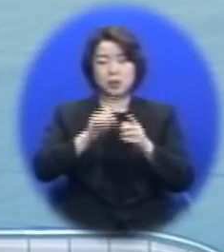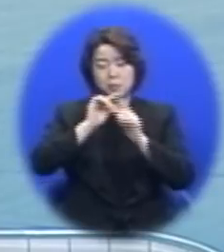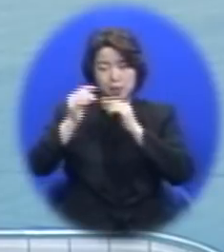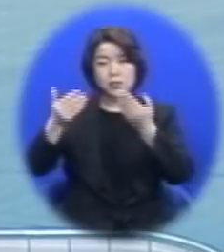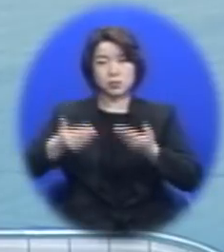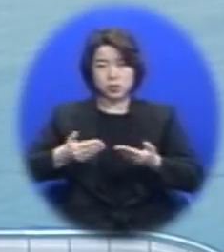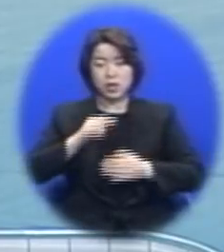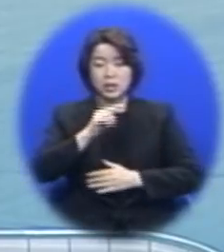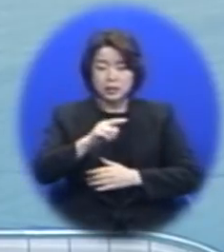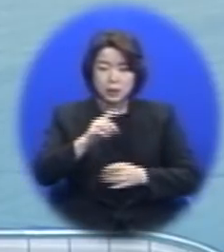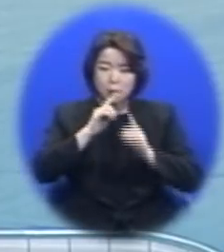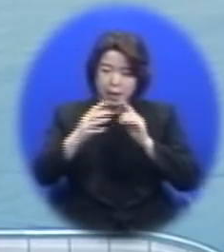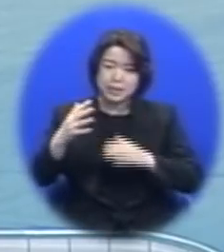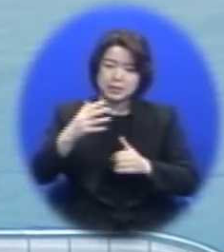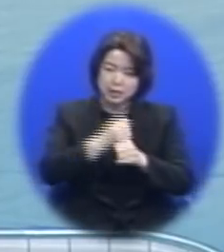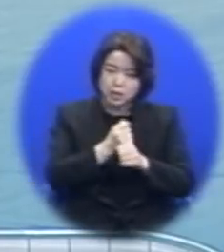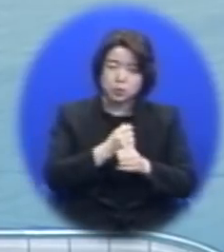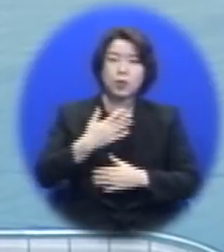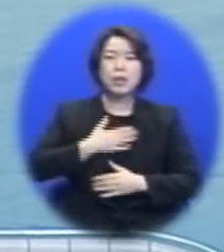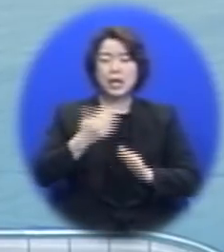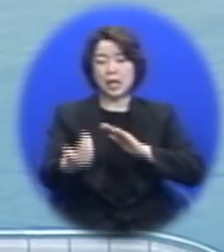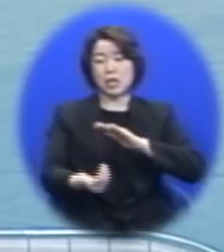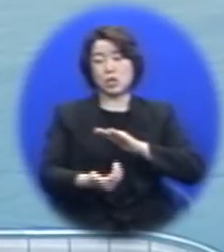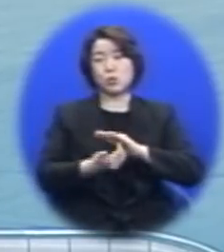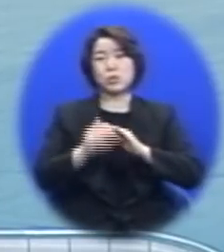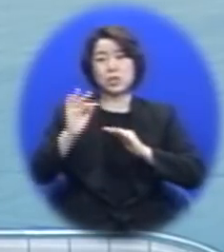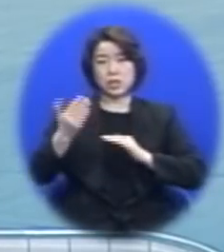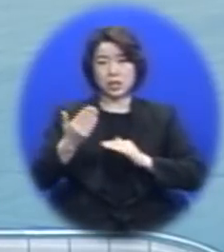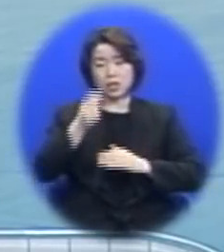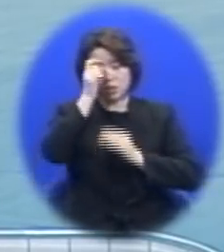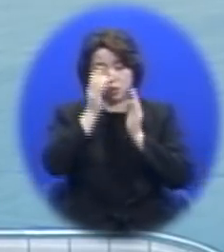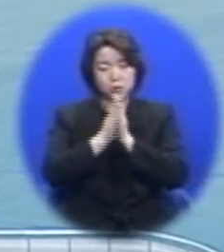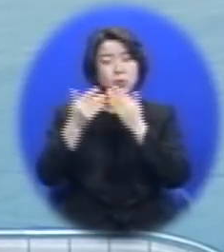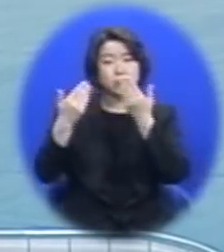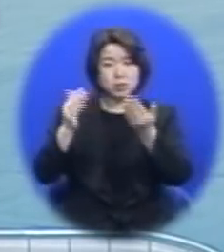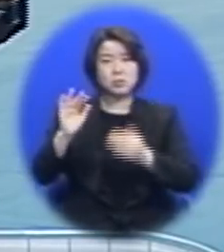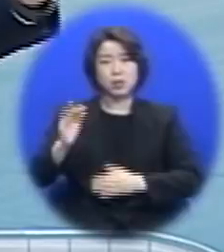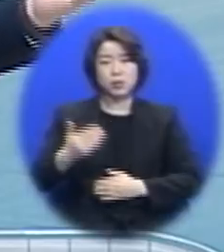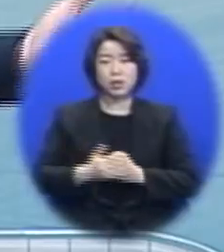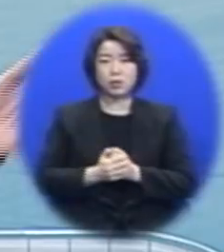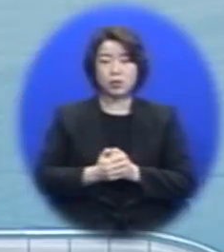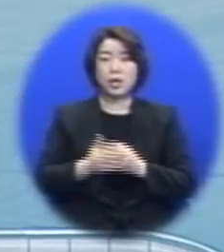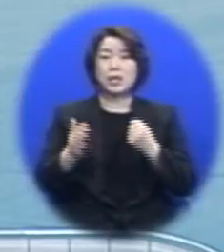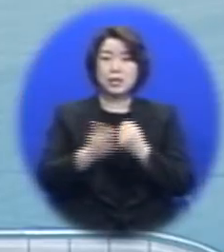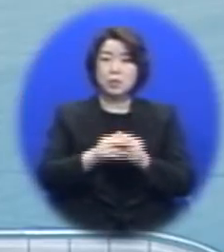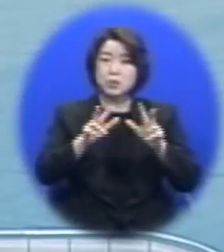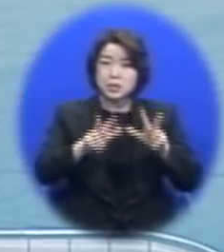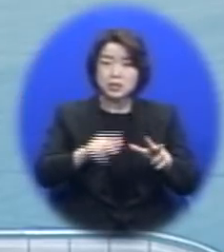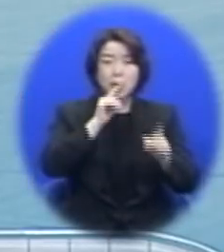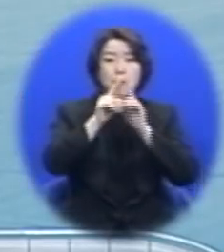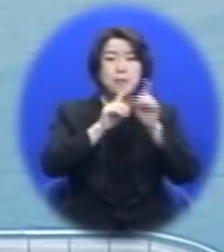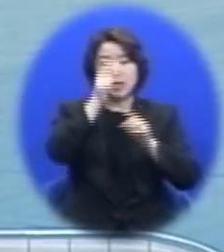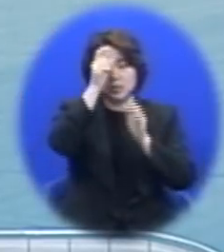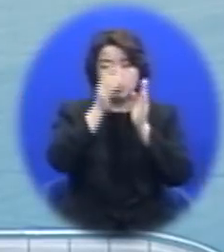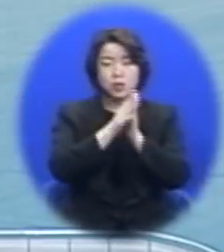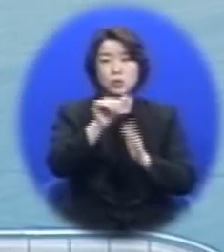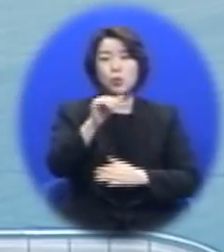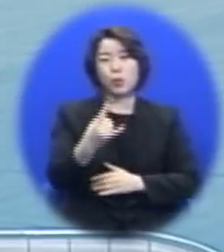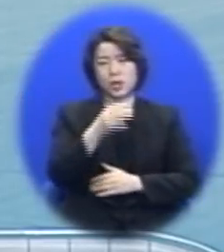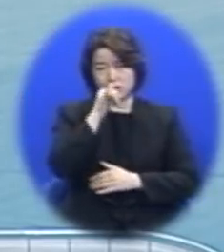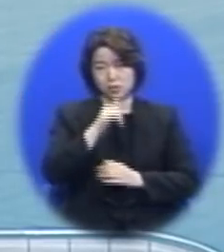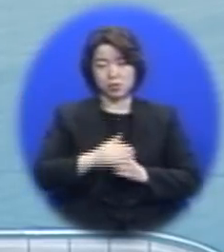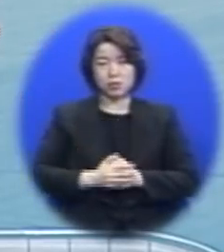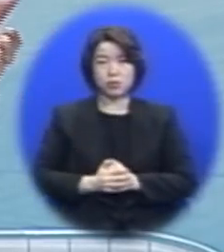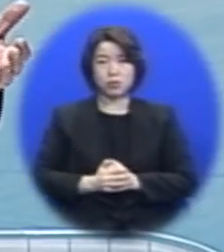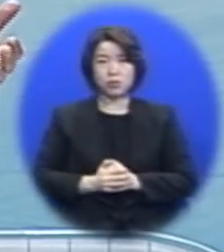말씀을 붙들고 이것이 내게 이루어지기를 기도하면 돼요. 그래서 우리가 지금 말씀 기도회를 하고 있는 거거든요.